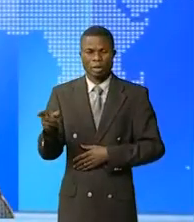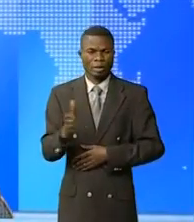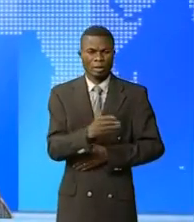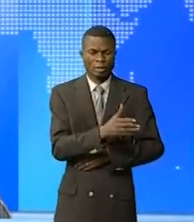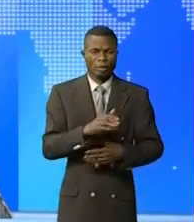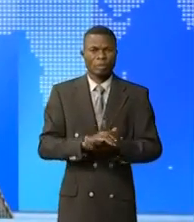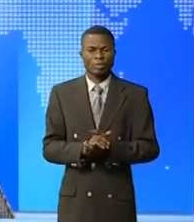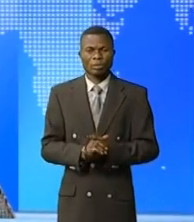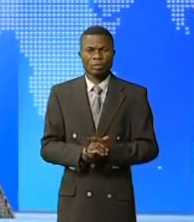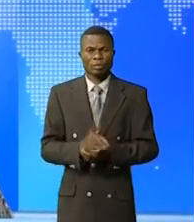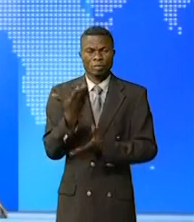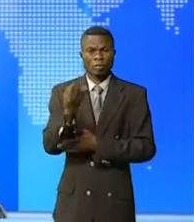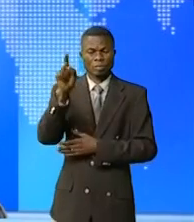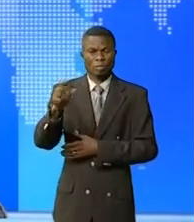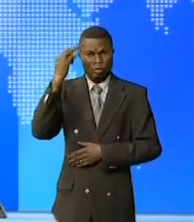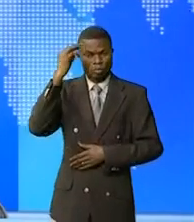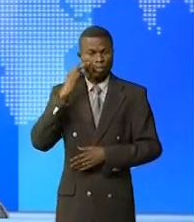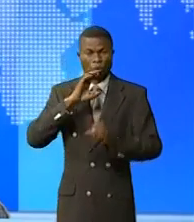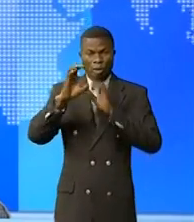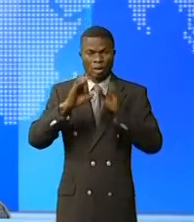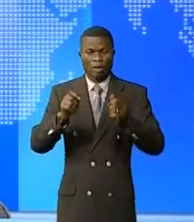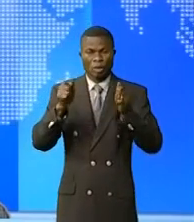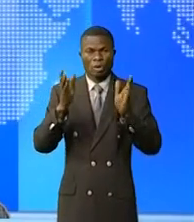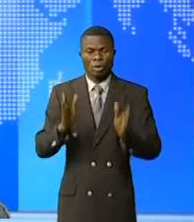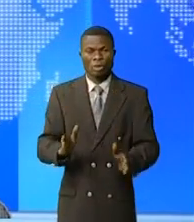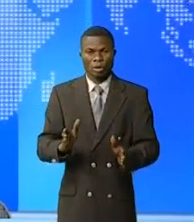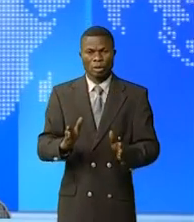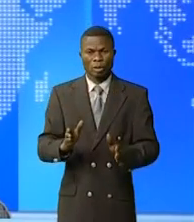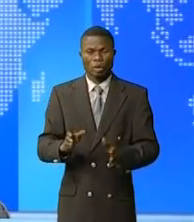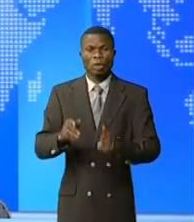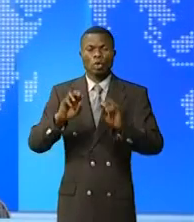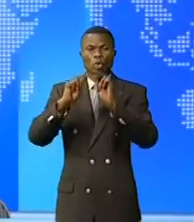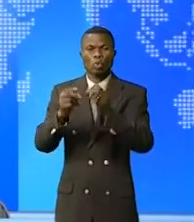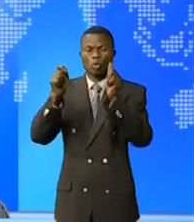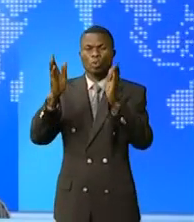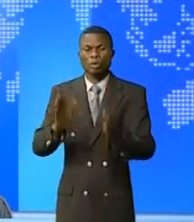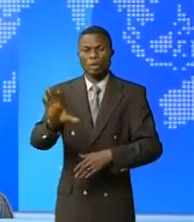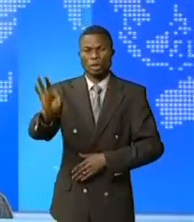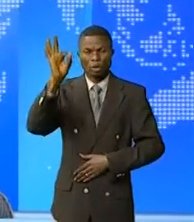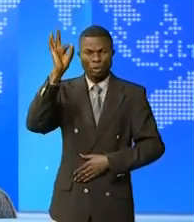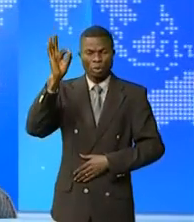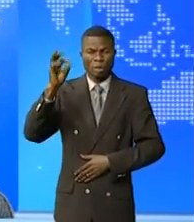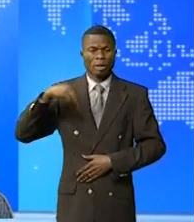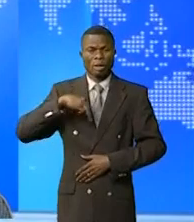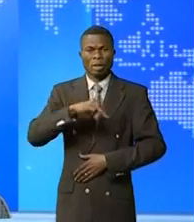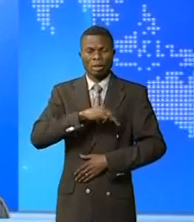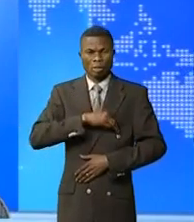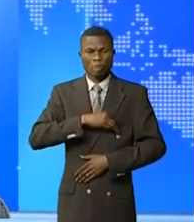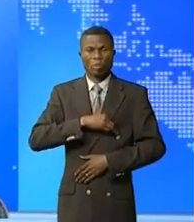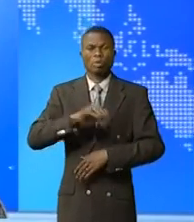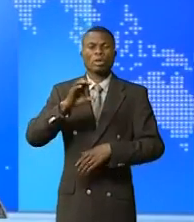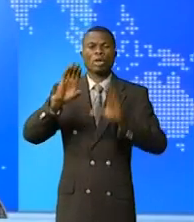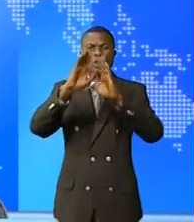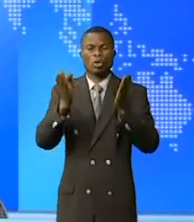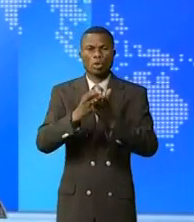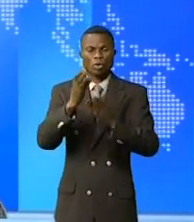À une question posée au ministre de la Communication et des Médias par la presse sur la désignation des membres de la Commission électorale